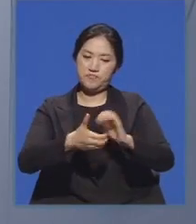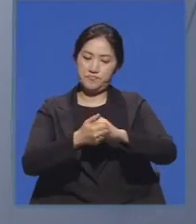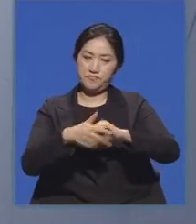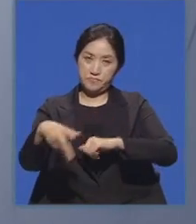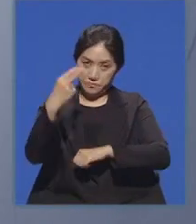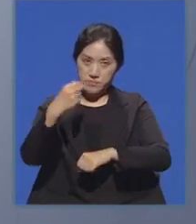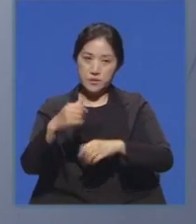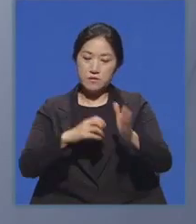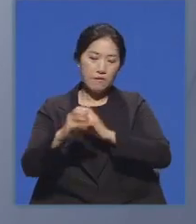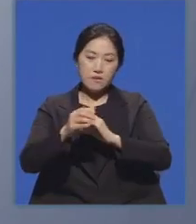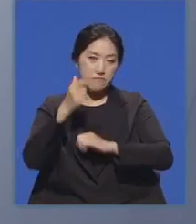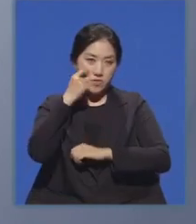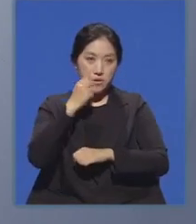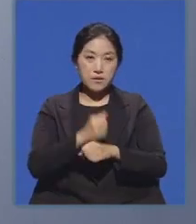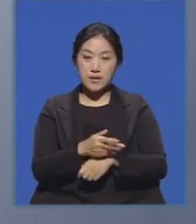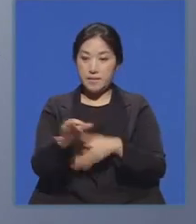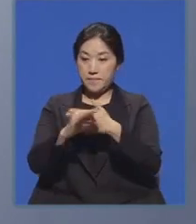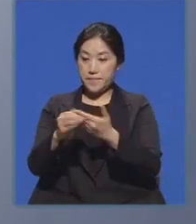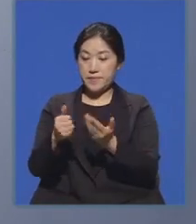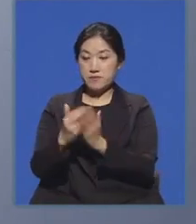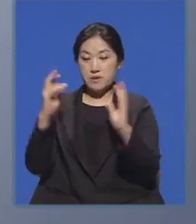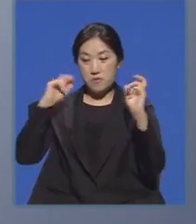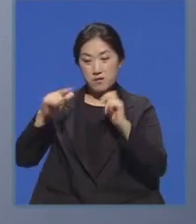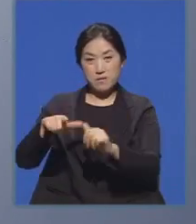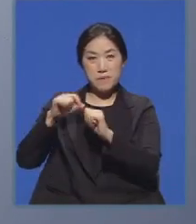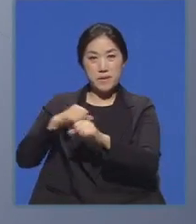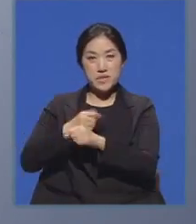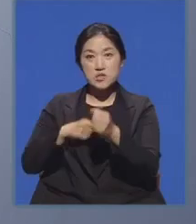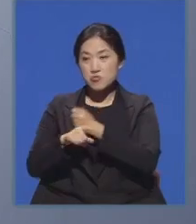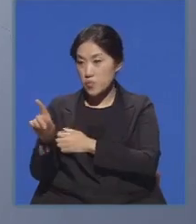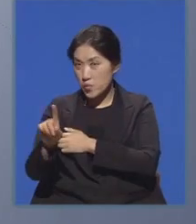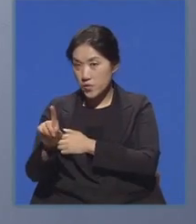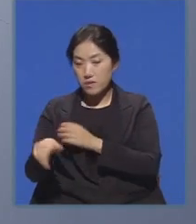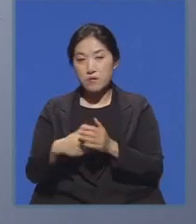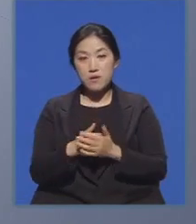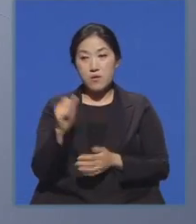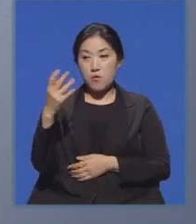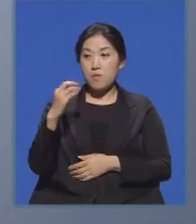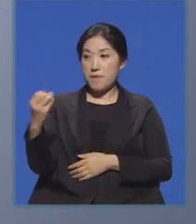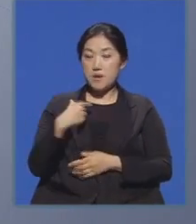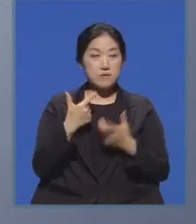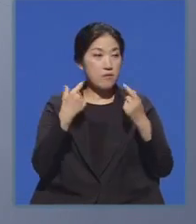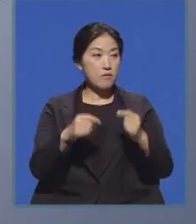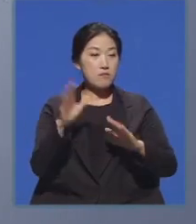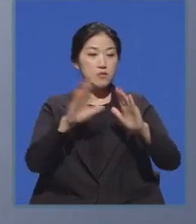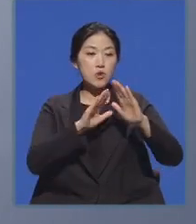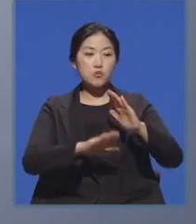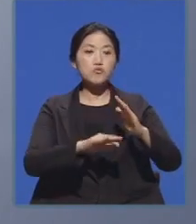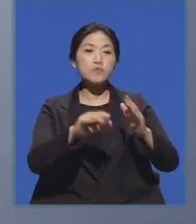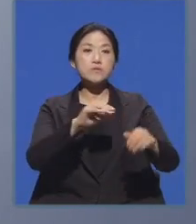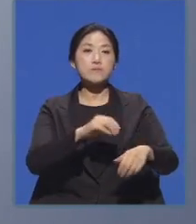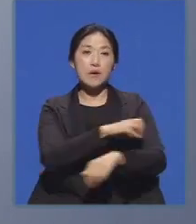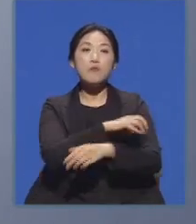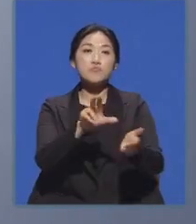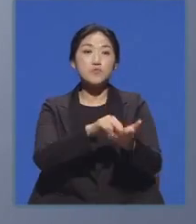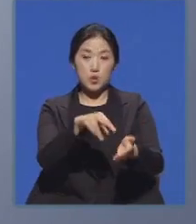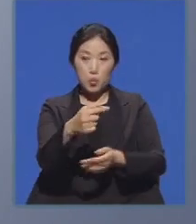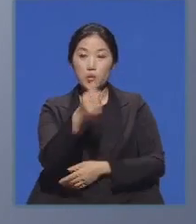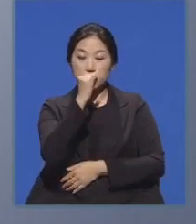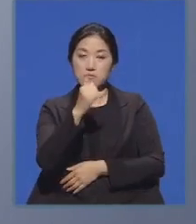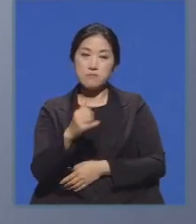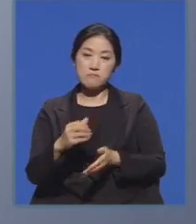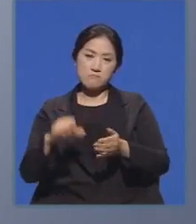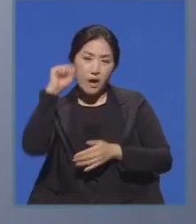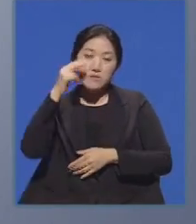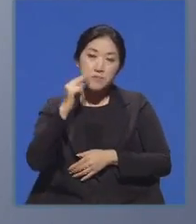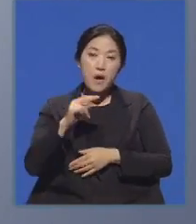비정규직을 기업이 많이 채용하는 이유가 뭐라고 생각하십니까? 홍우리 말씀대로 정규직 문제도 있습니다. 강성 노조